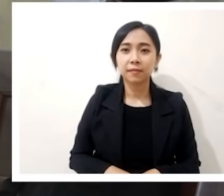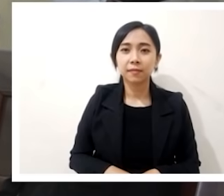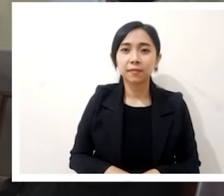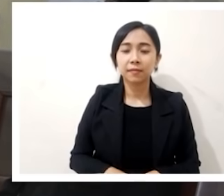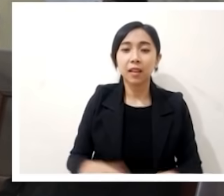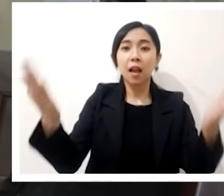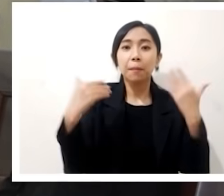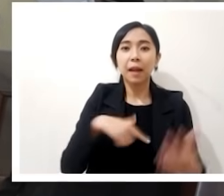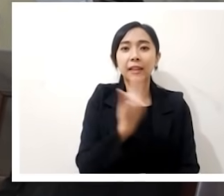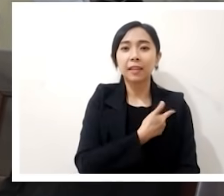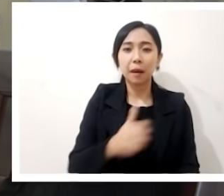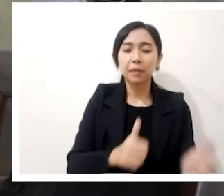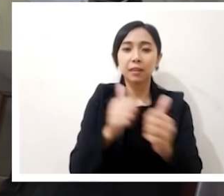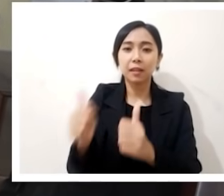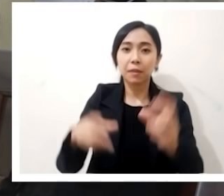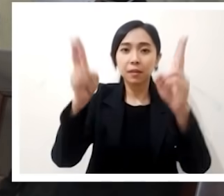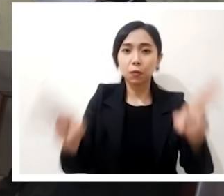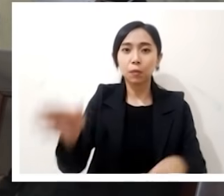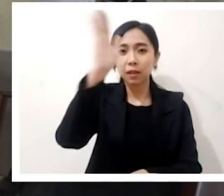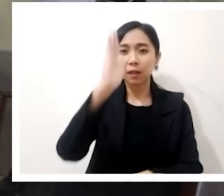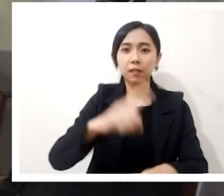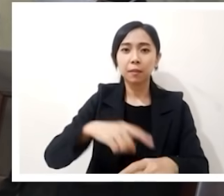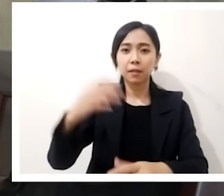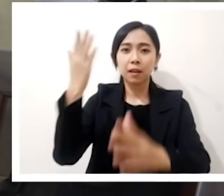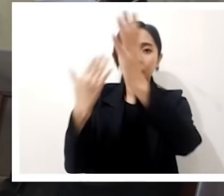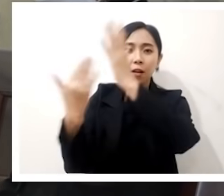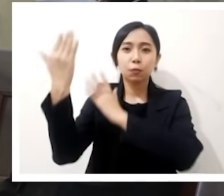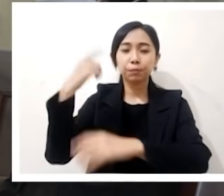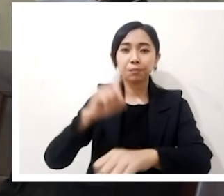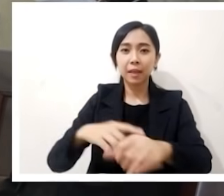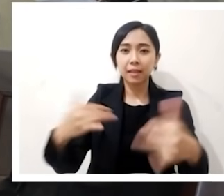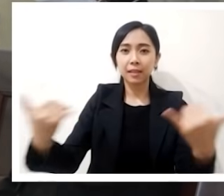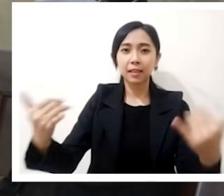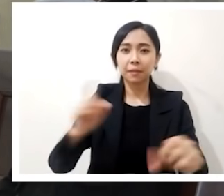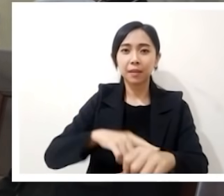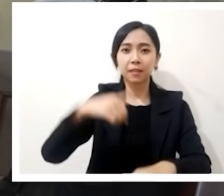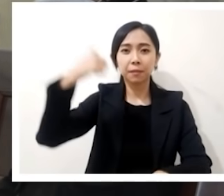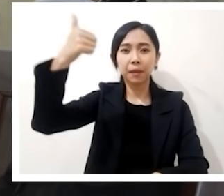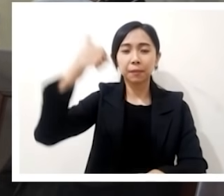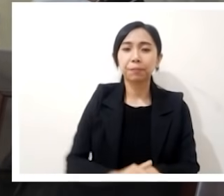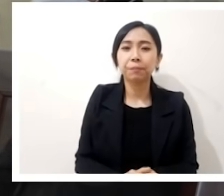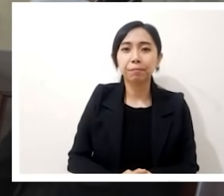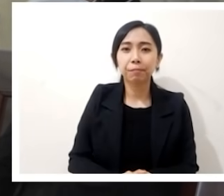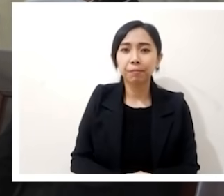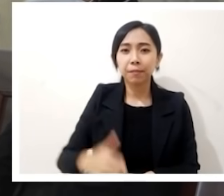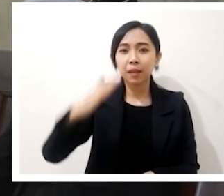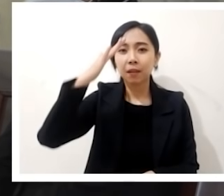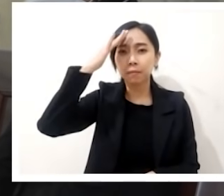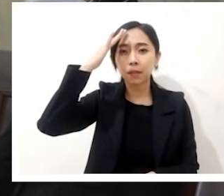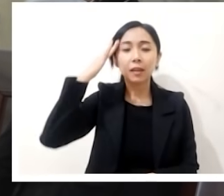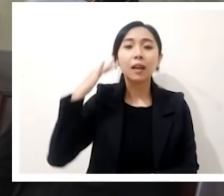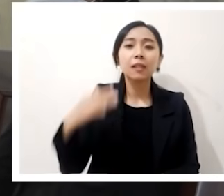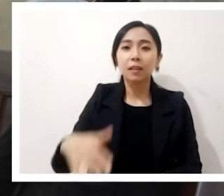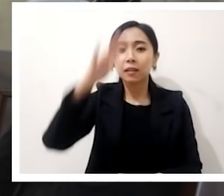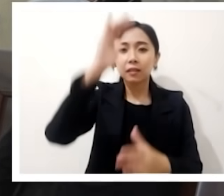Marilah kita bersama dengan umat Allah di masa lalu, masa kini dan masa depan, mengingat janji